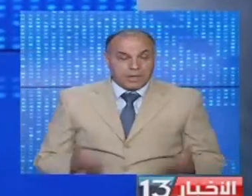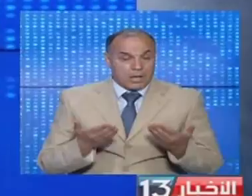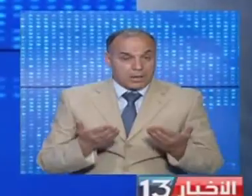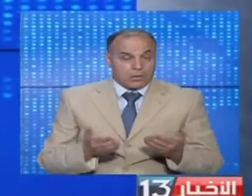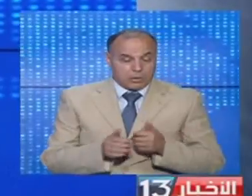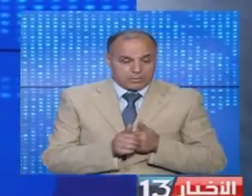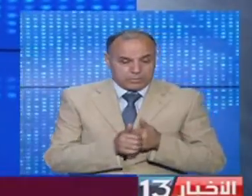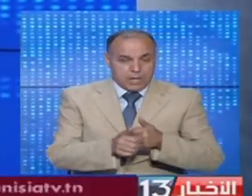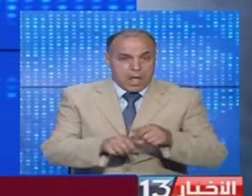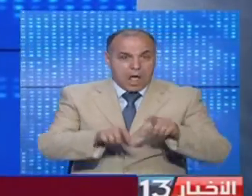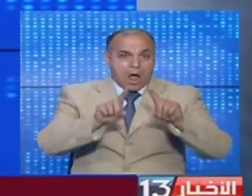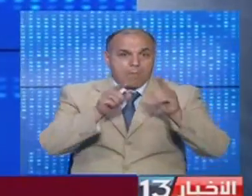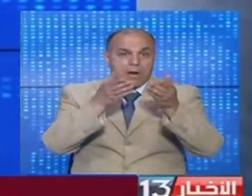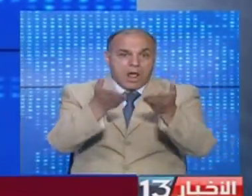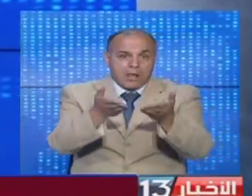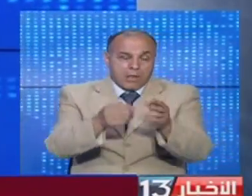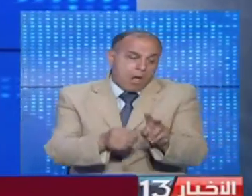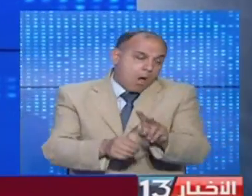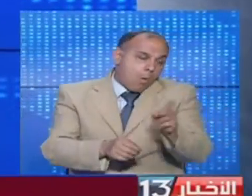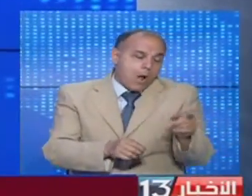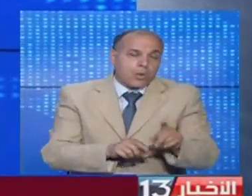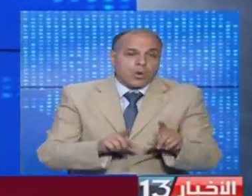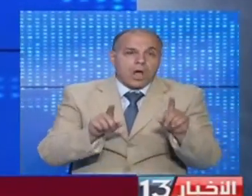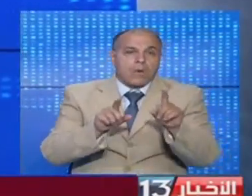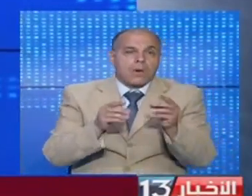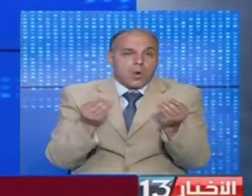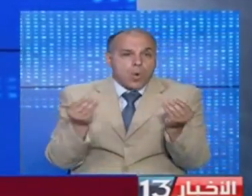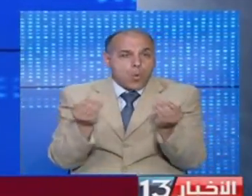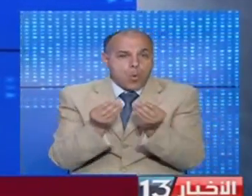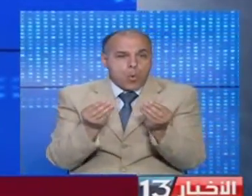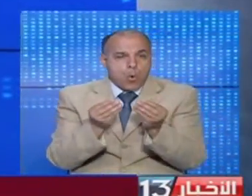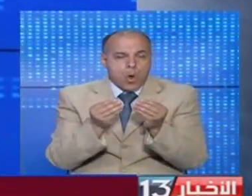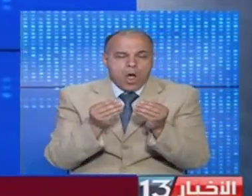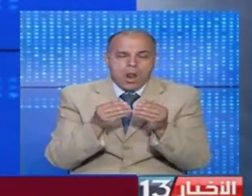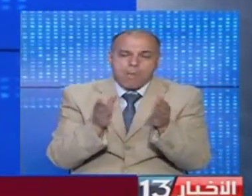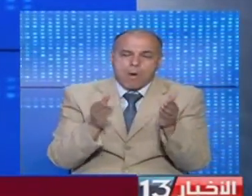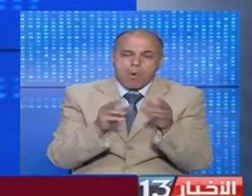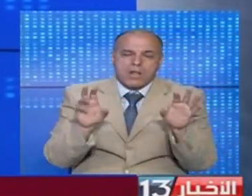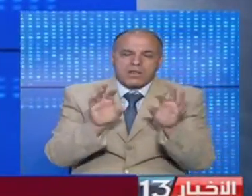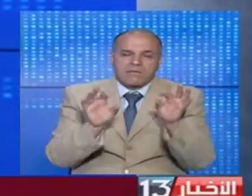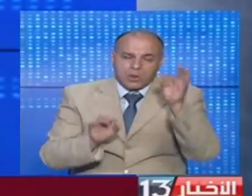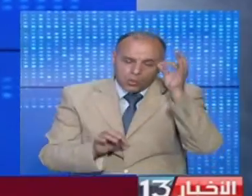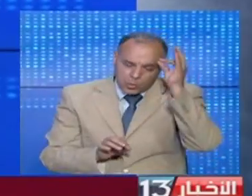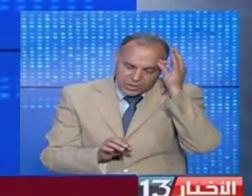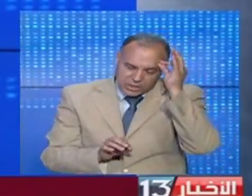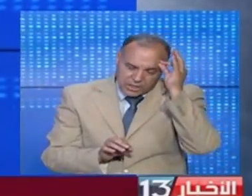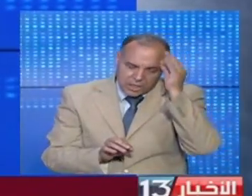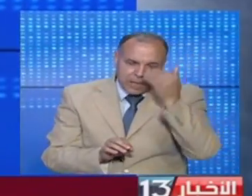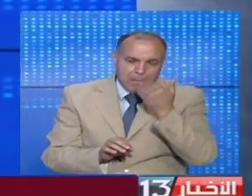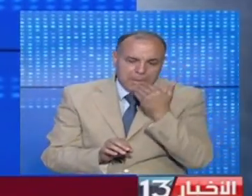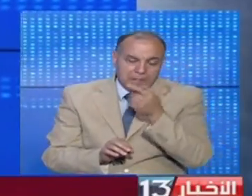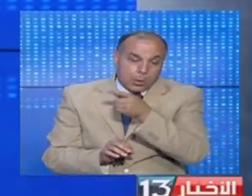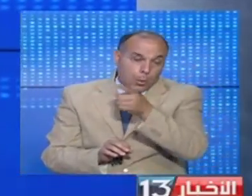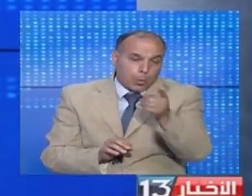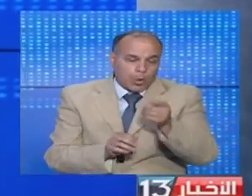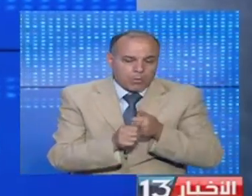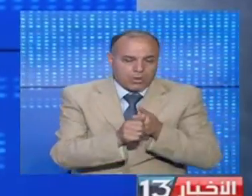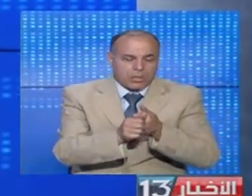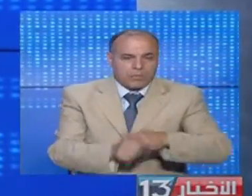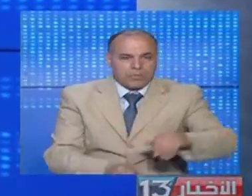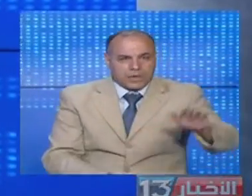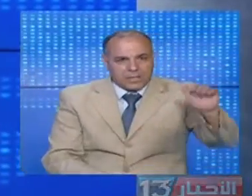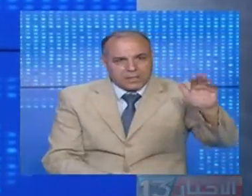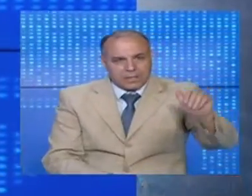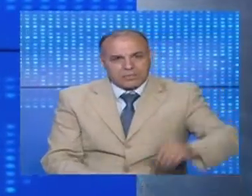ونشير الى انه بامكانكم متابعه هذه النشره وغيرها من الاخبار على موقع التلفزه التونسيه تحيه طيبه والى